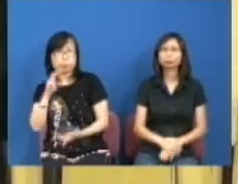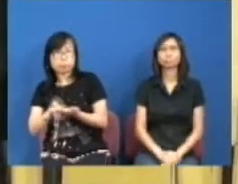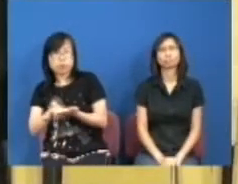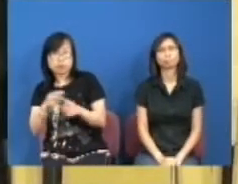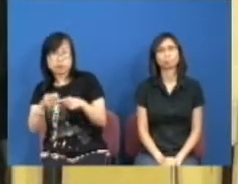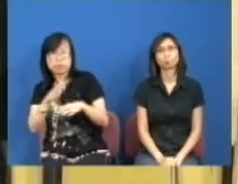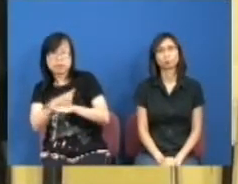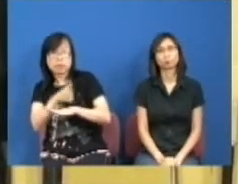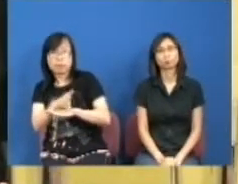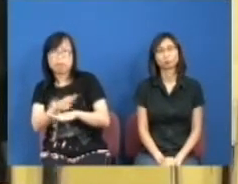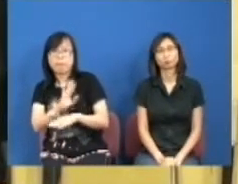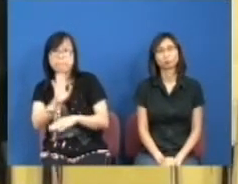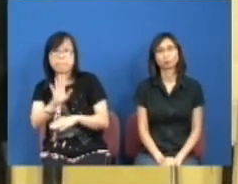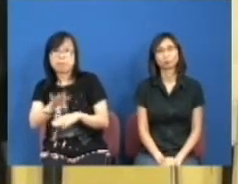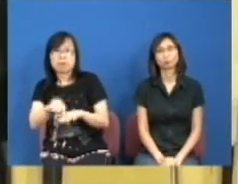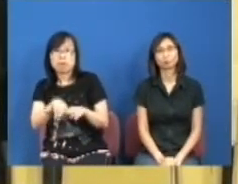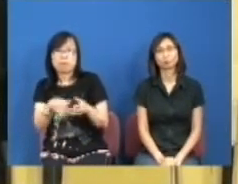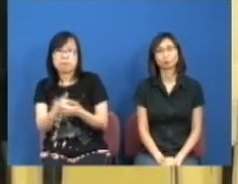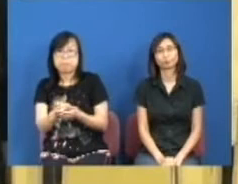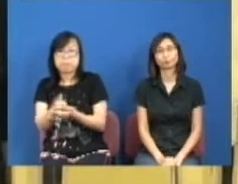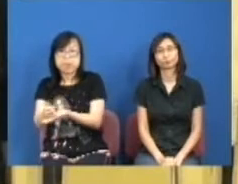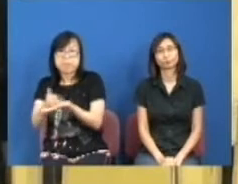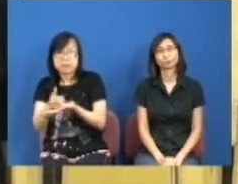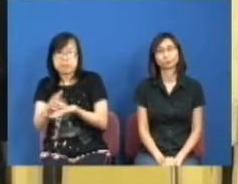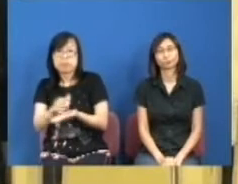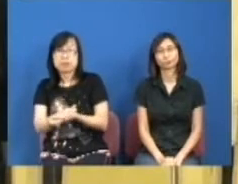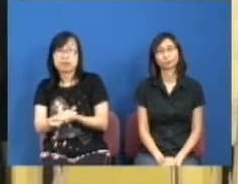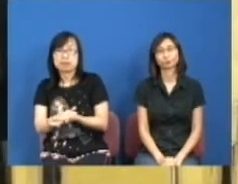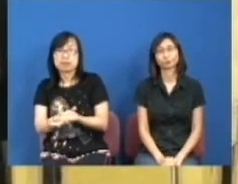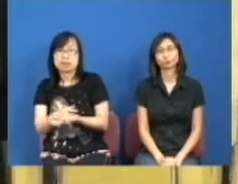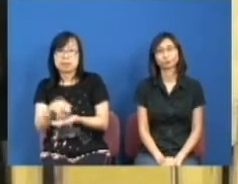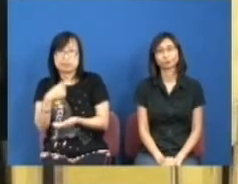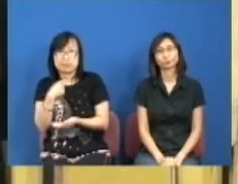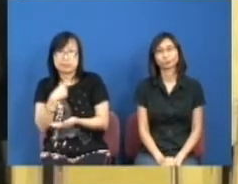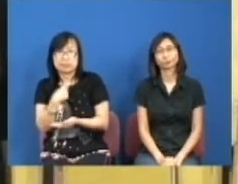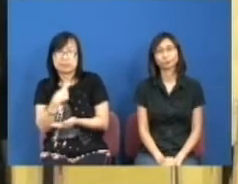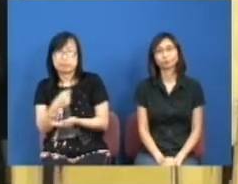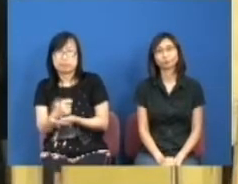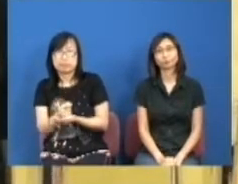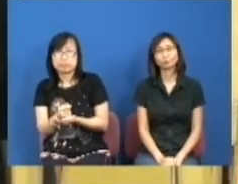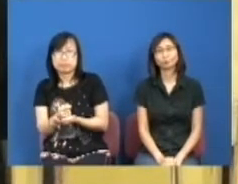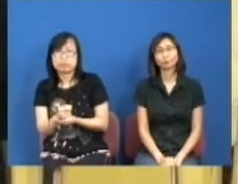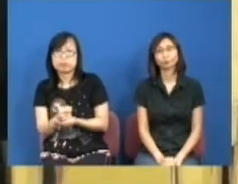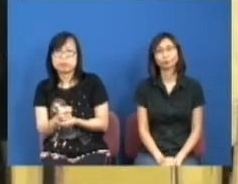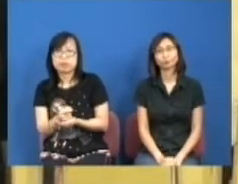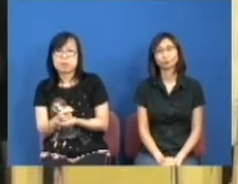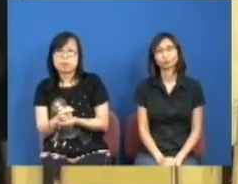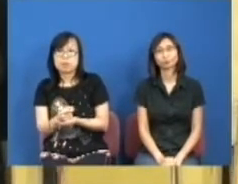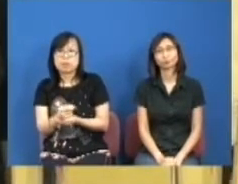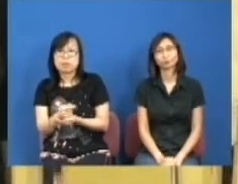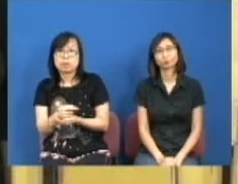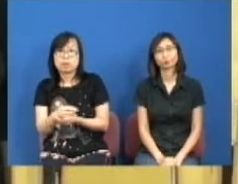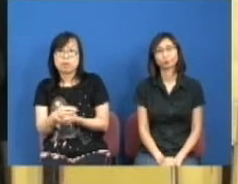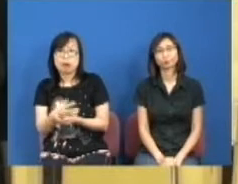港的公民社會咧就唔係完全被動，亦都唔係只係一個即係所謂